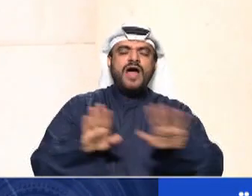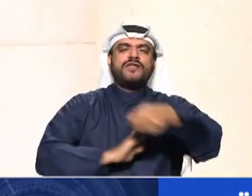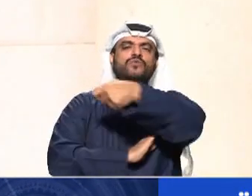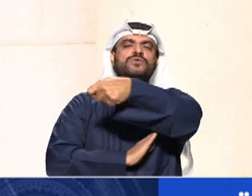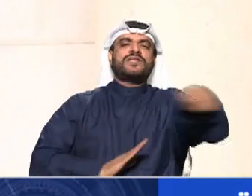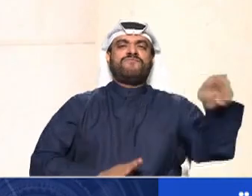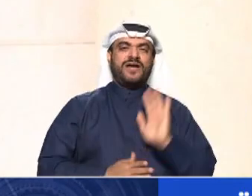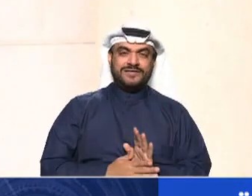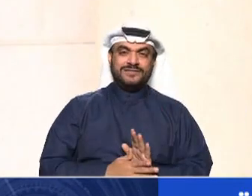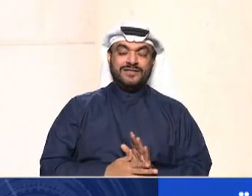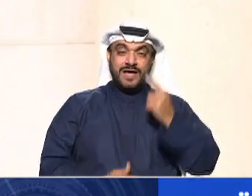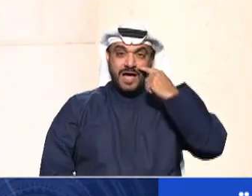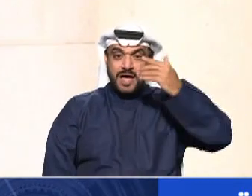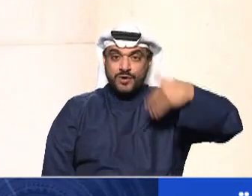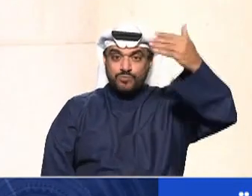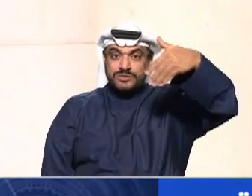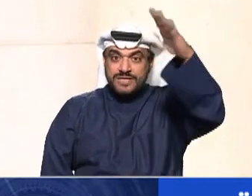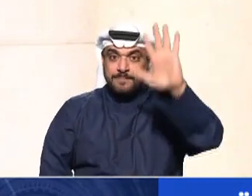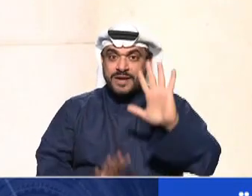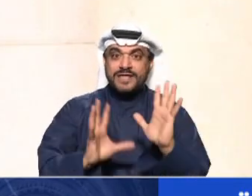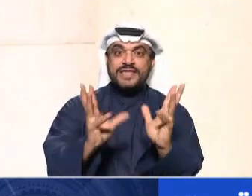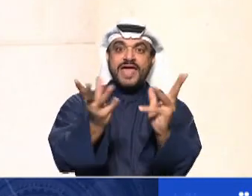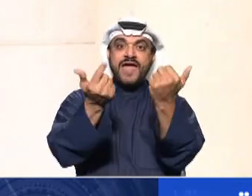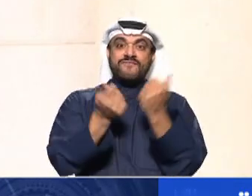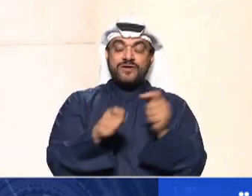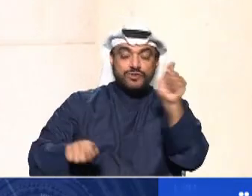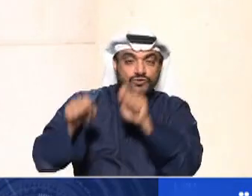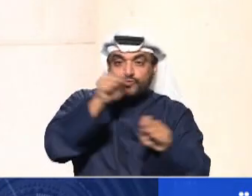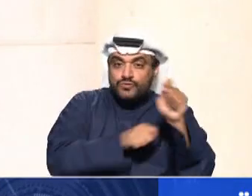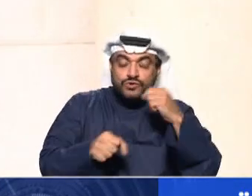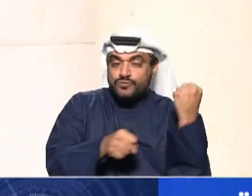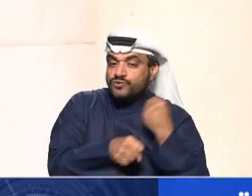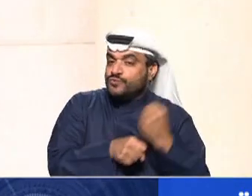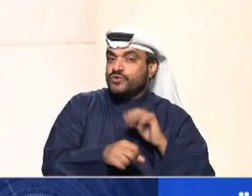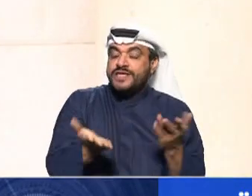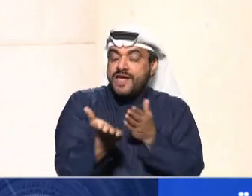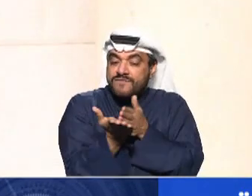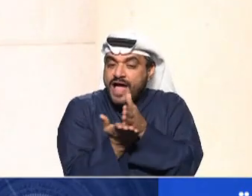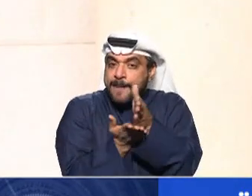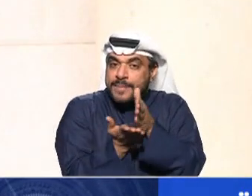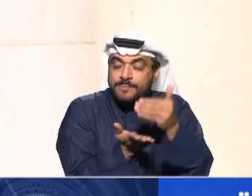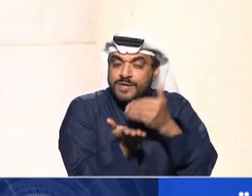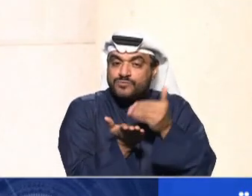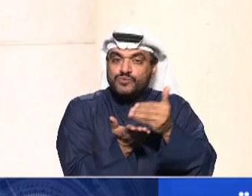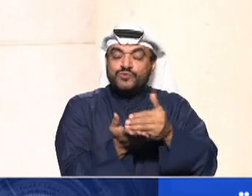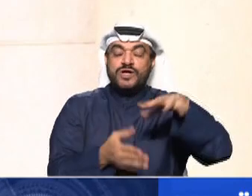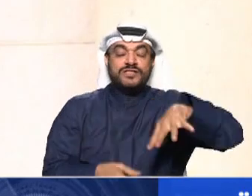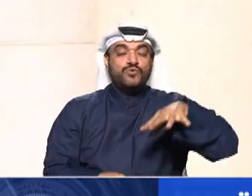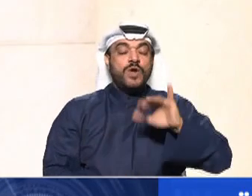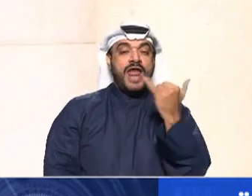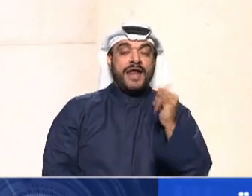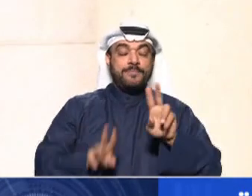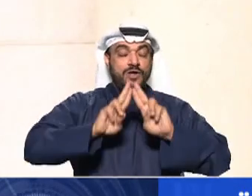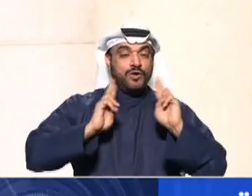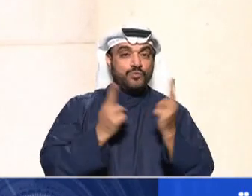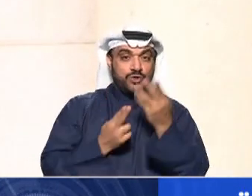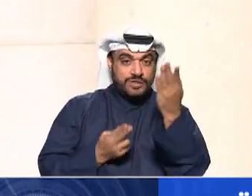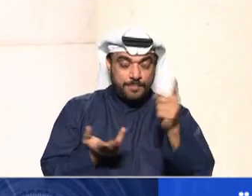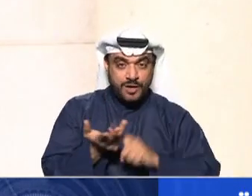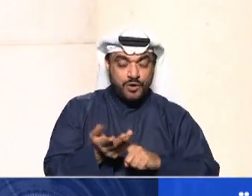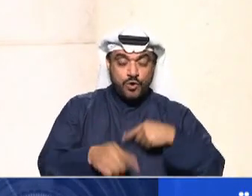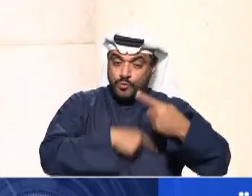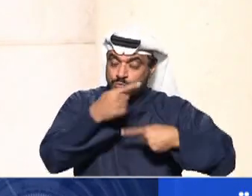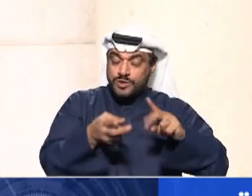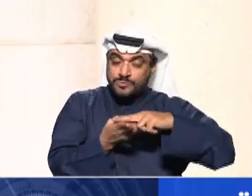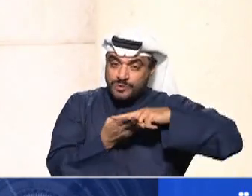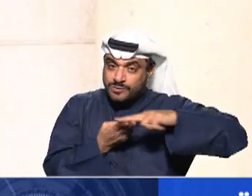العربي ورؤية البرلمان العربي بشأن تفعيل دور وآليات عمل المنظمات العربية المتخصصة والسعي